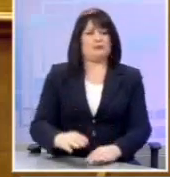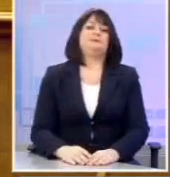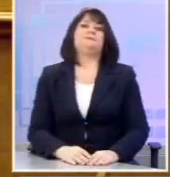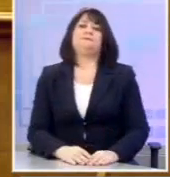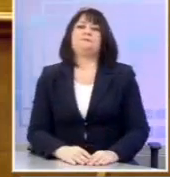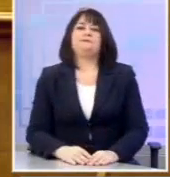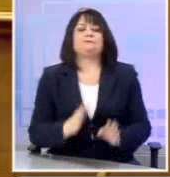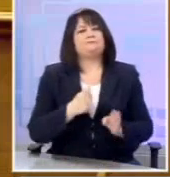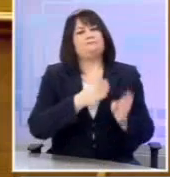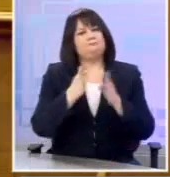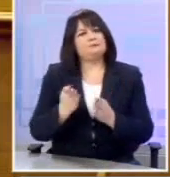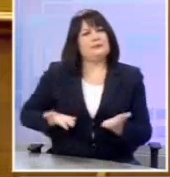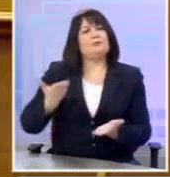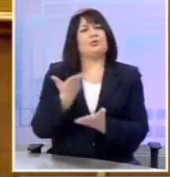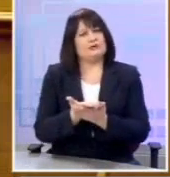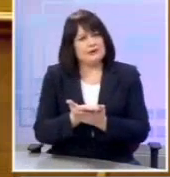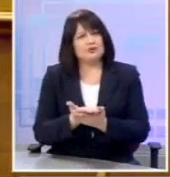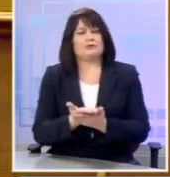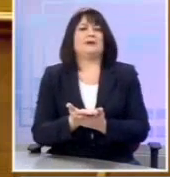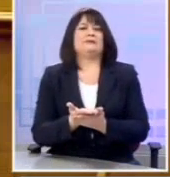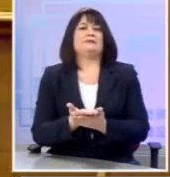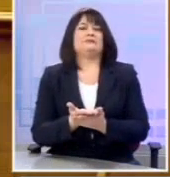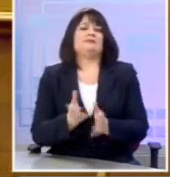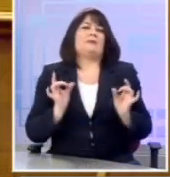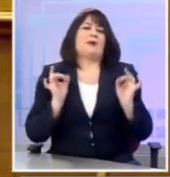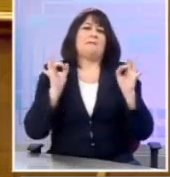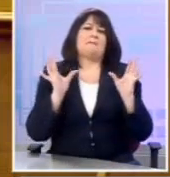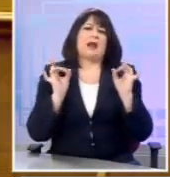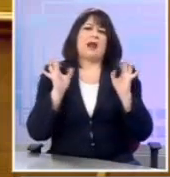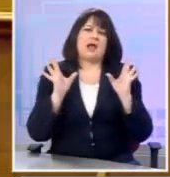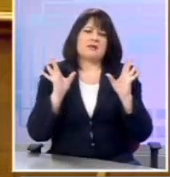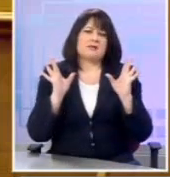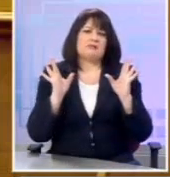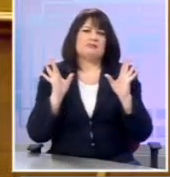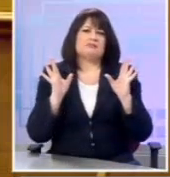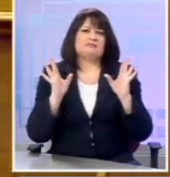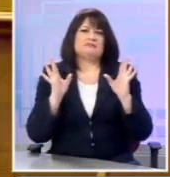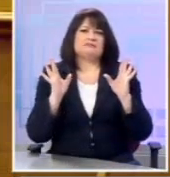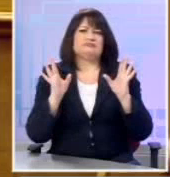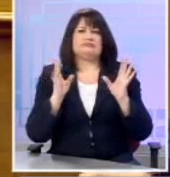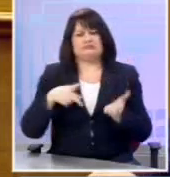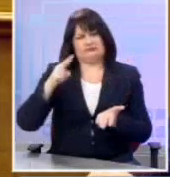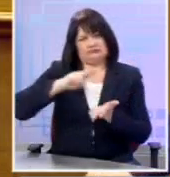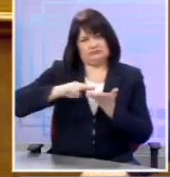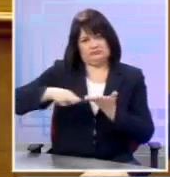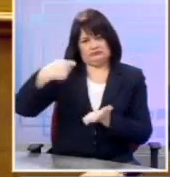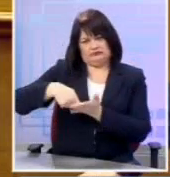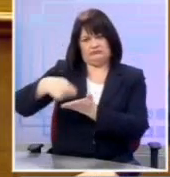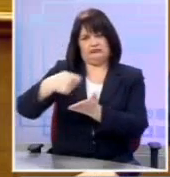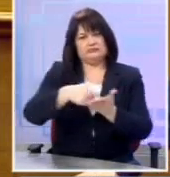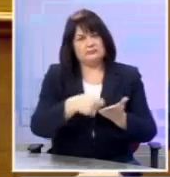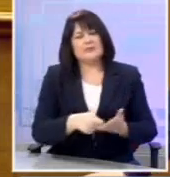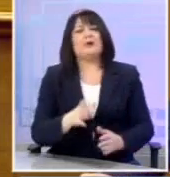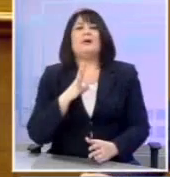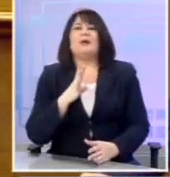Ταυτόχρονα προτείνουμε την απαλλαγή από υποχρέωση καταβολής ασφαλιστικών εισφορών για όσους βρίσκονται